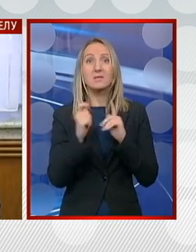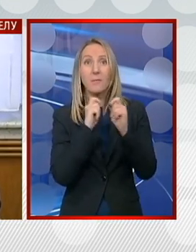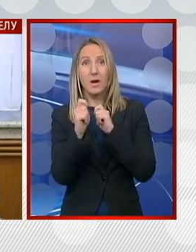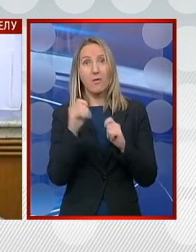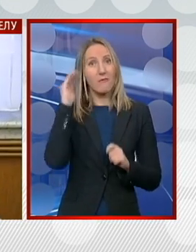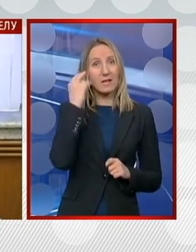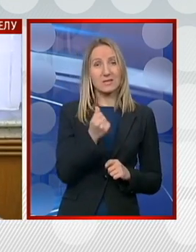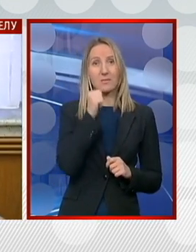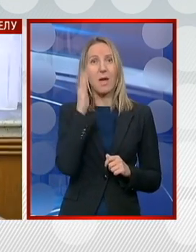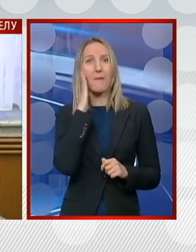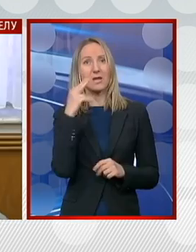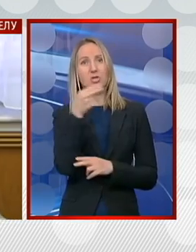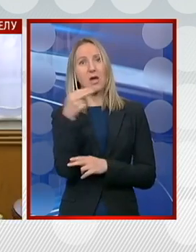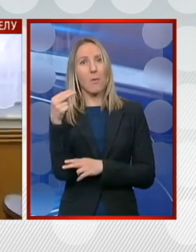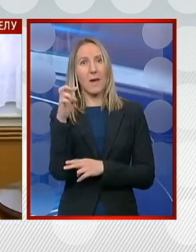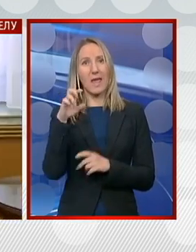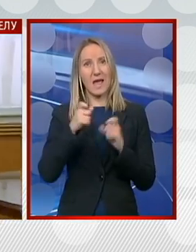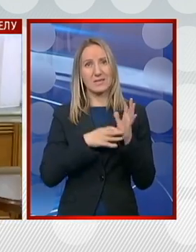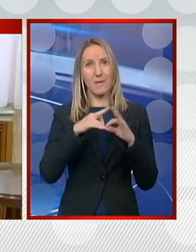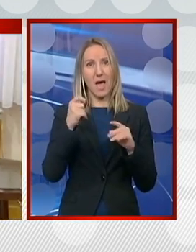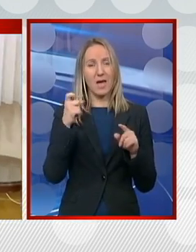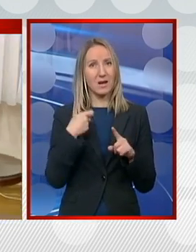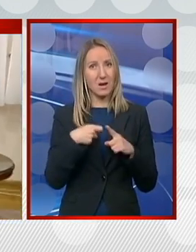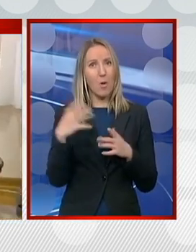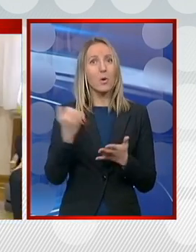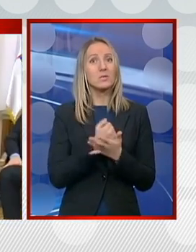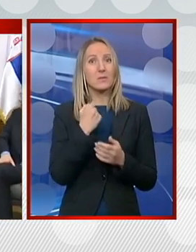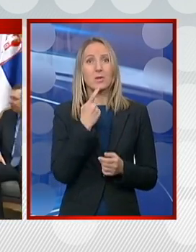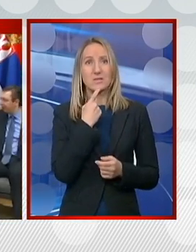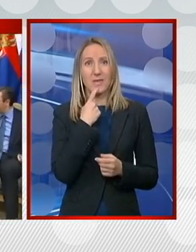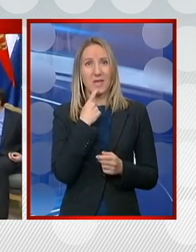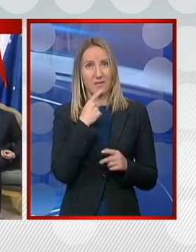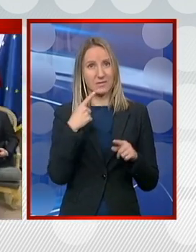Srbije i američke kompanije Esmark o preuzimanju Smederevske železare.